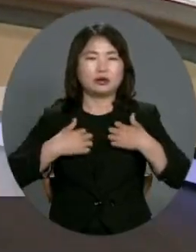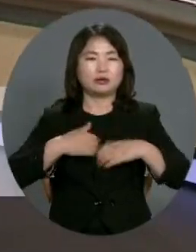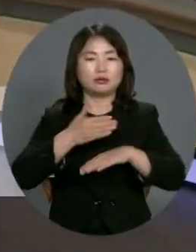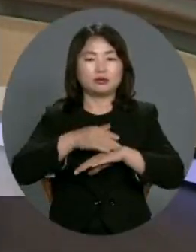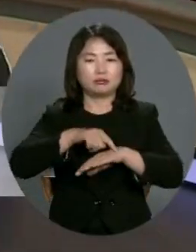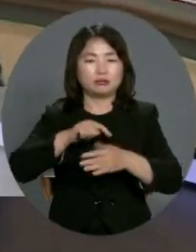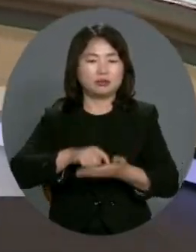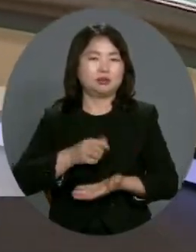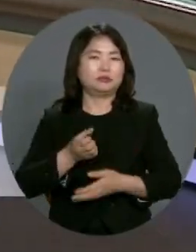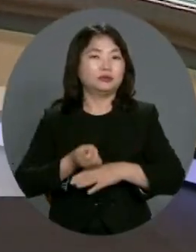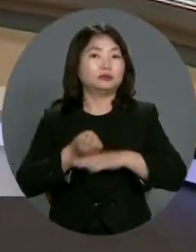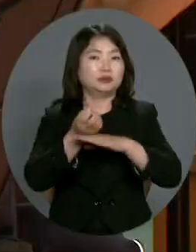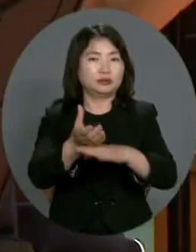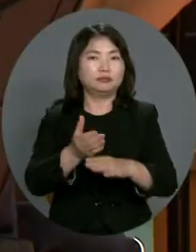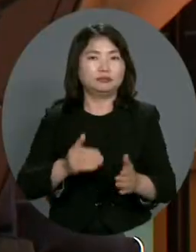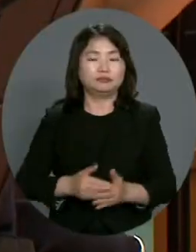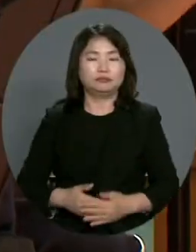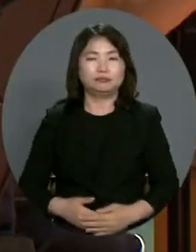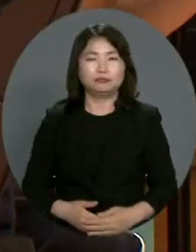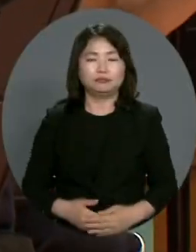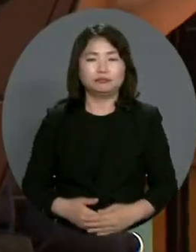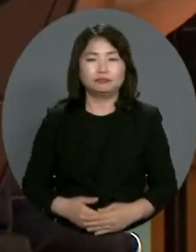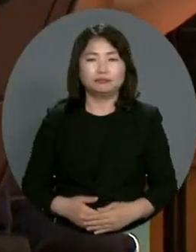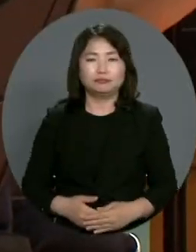변예주 기자입니다.